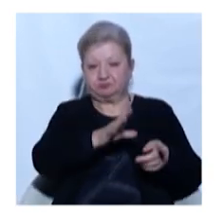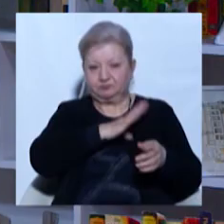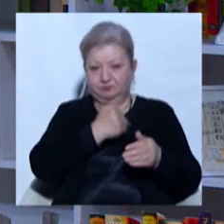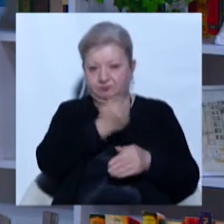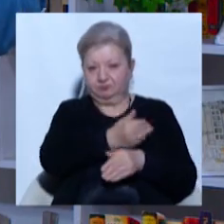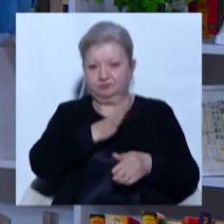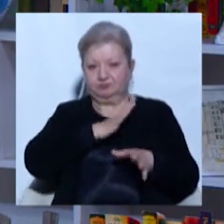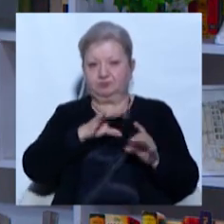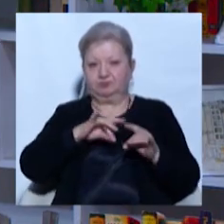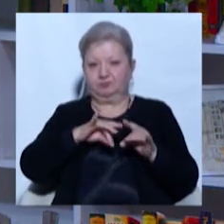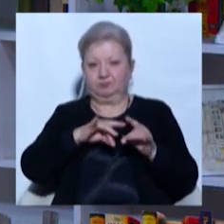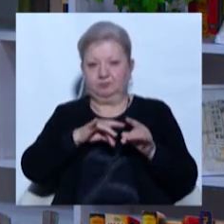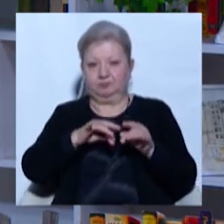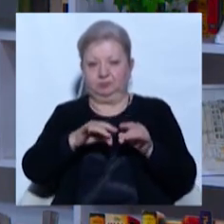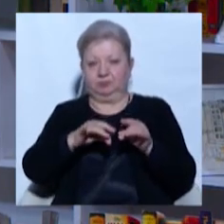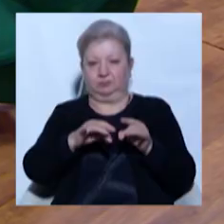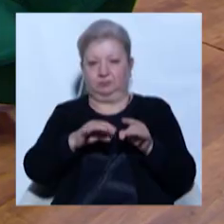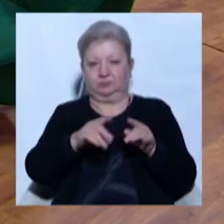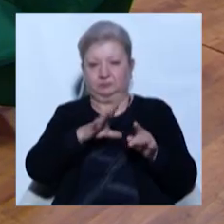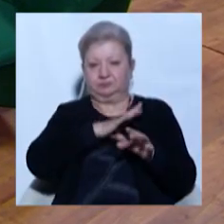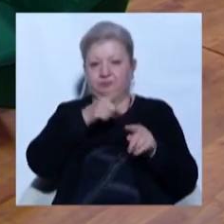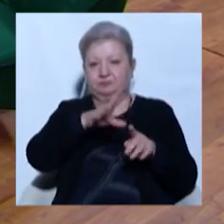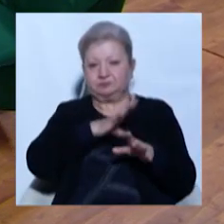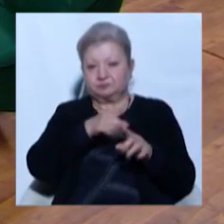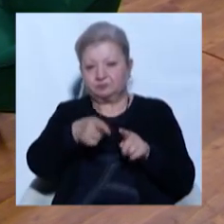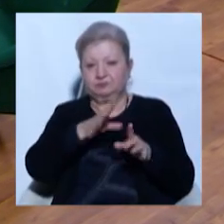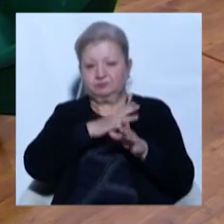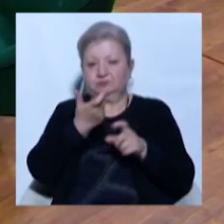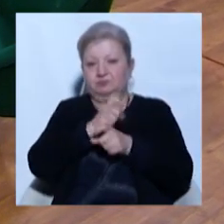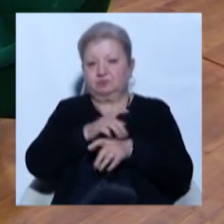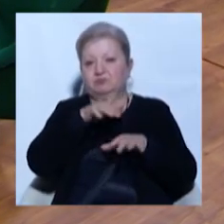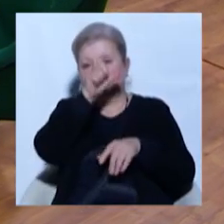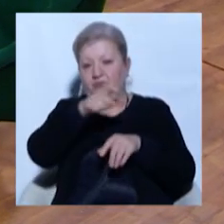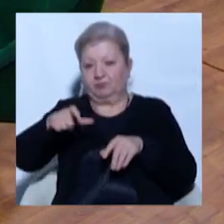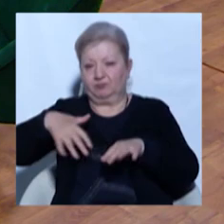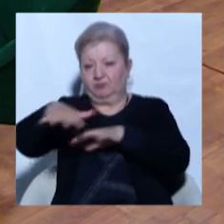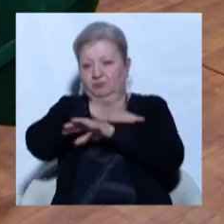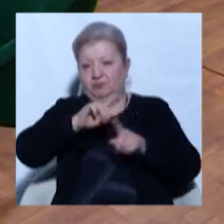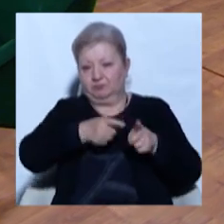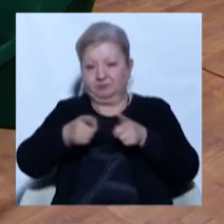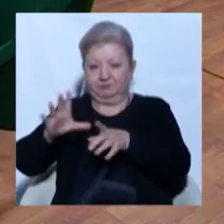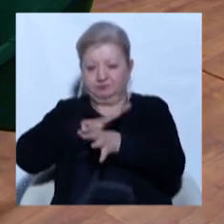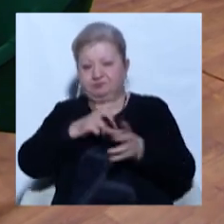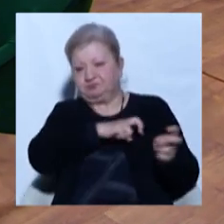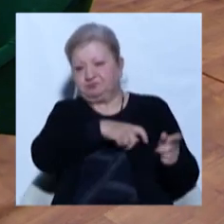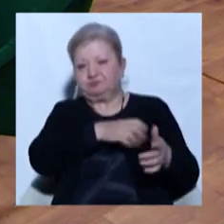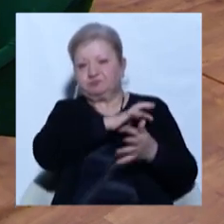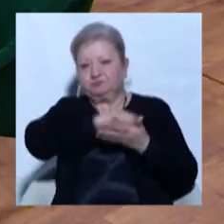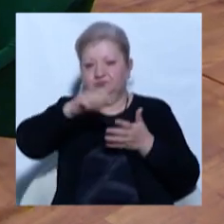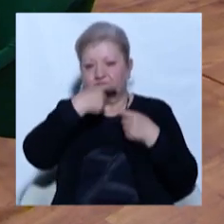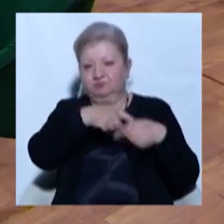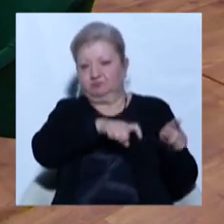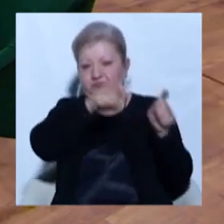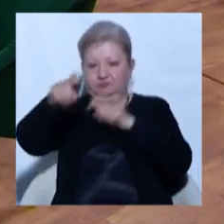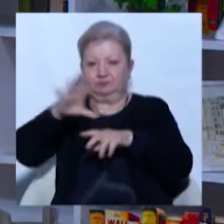წაუყვანია. აღარაფერსამ უბრალო მოსახლეობაზე, რომელიც ალბათ ძალიან დიდი რაოდენობით დაატყვეს და გაიყვანეს. ქვეყნის ზარალიც ძალიან მძიმე იყო.